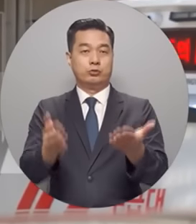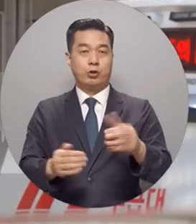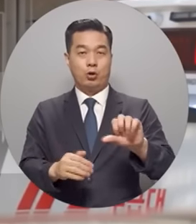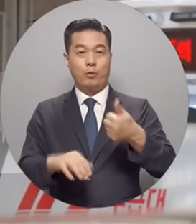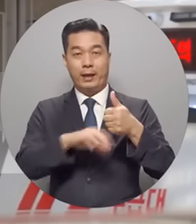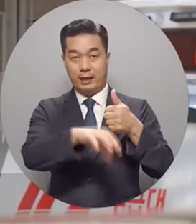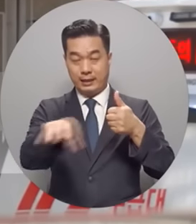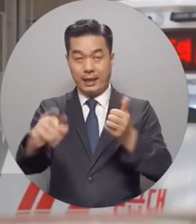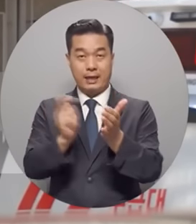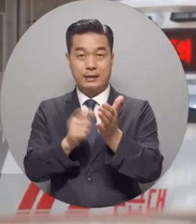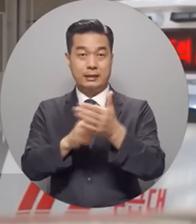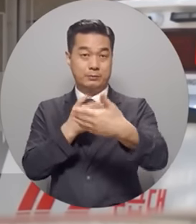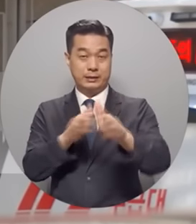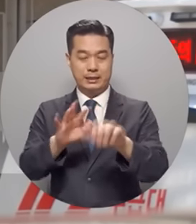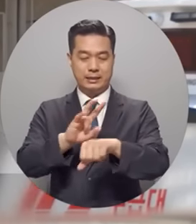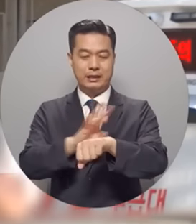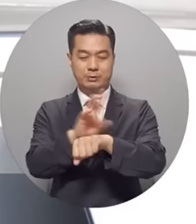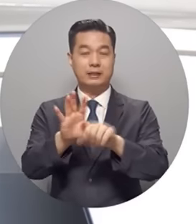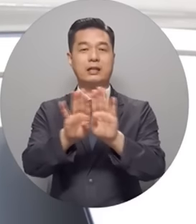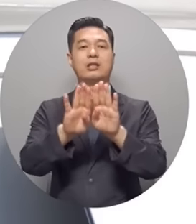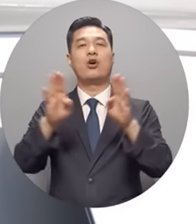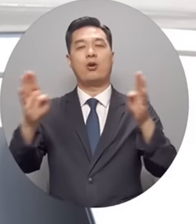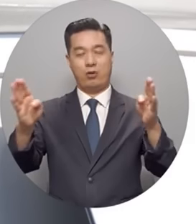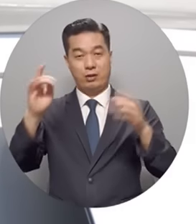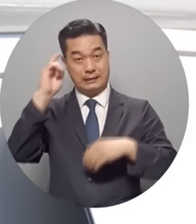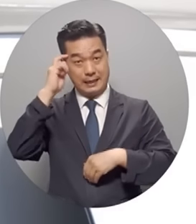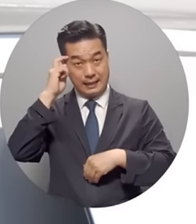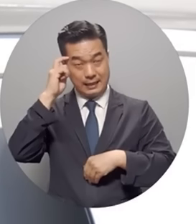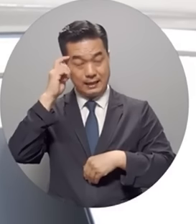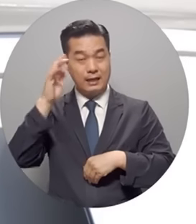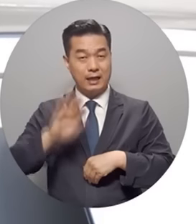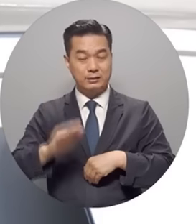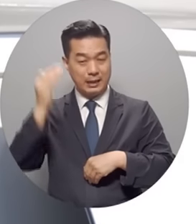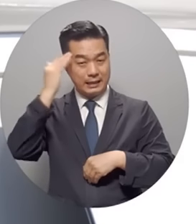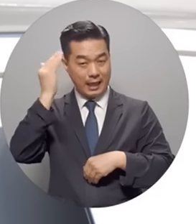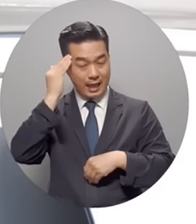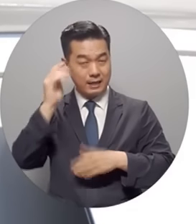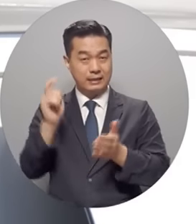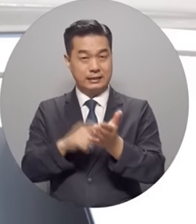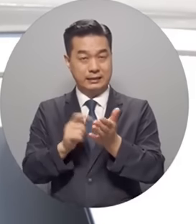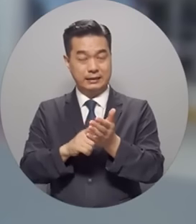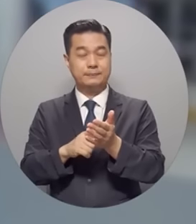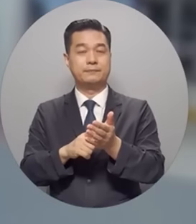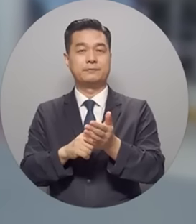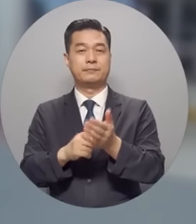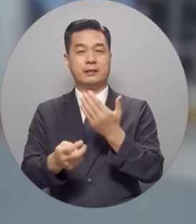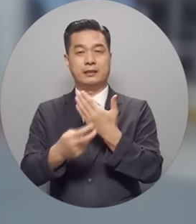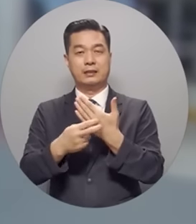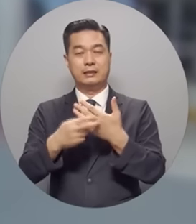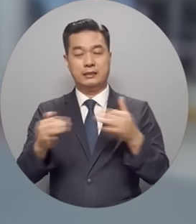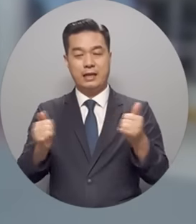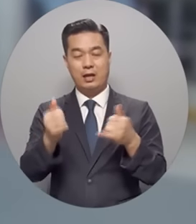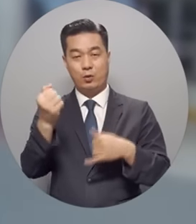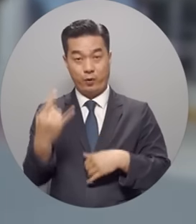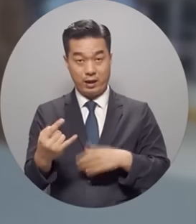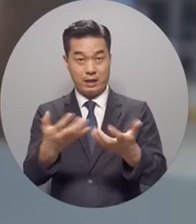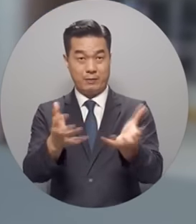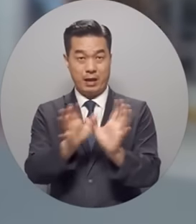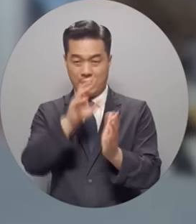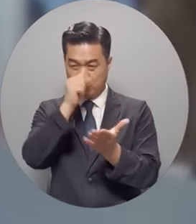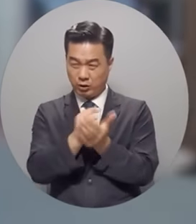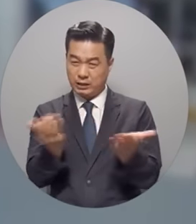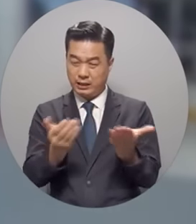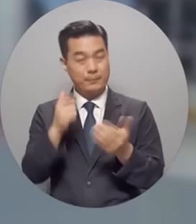기관 등은 24시간 문을 열도록 하겠다고 했지만 대한응급 의학 의사회는 도저히 정상적 근무를 수행하지